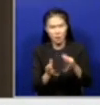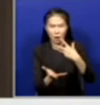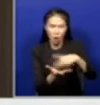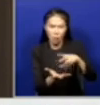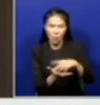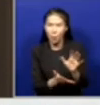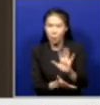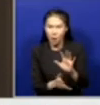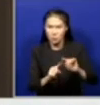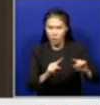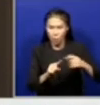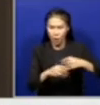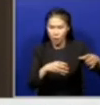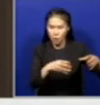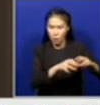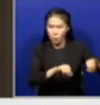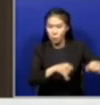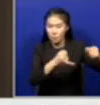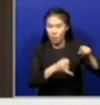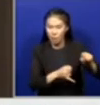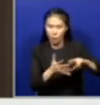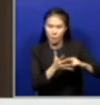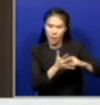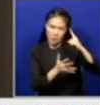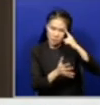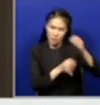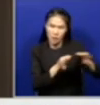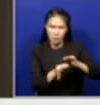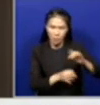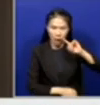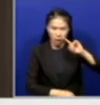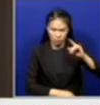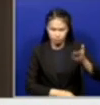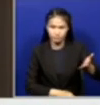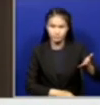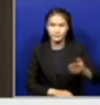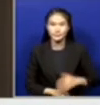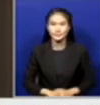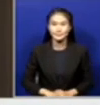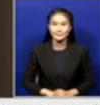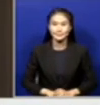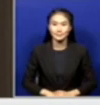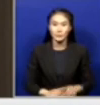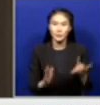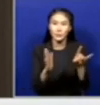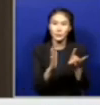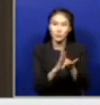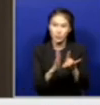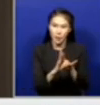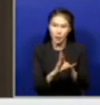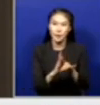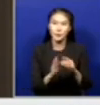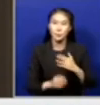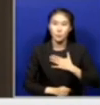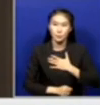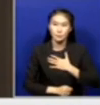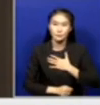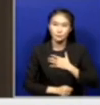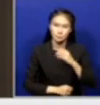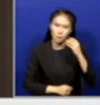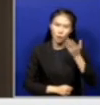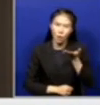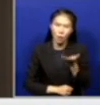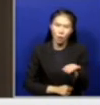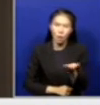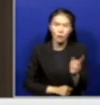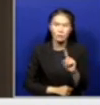ค้านได้อภิปรายในโอกาสต่อไปนะครับสุดท้ายท่านประธานที่เคารพครับผมใคร่ขอเรียน